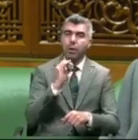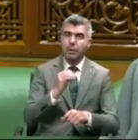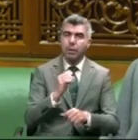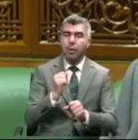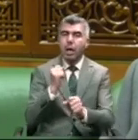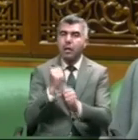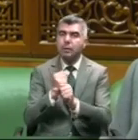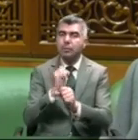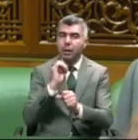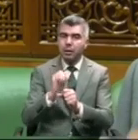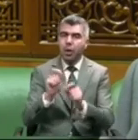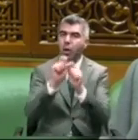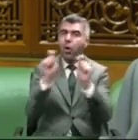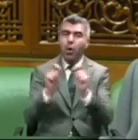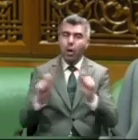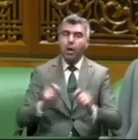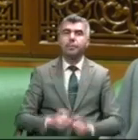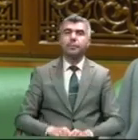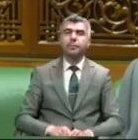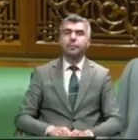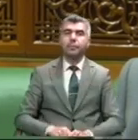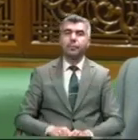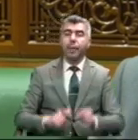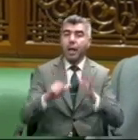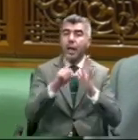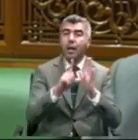سحاب المهن الحره المشرع